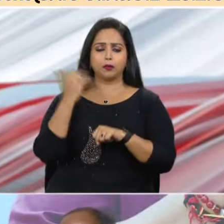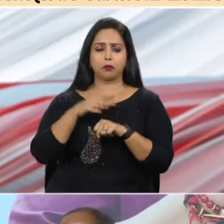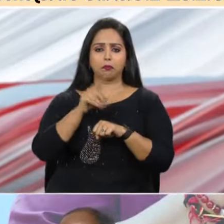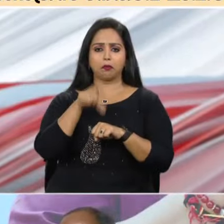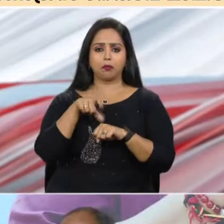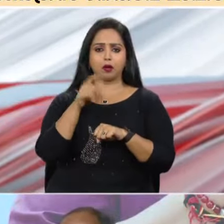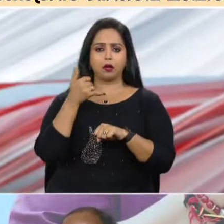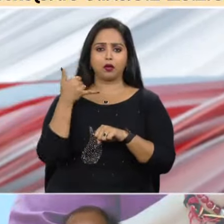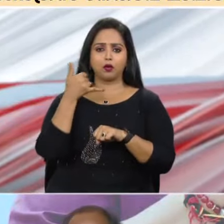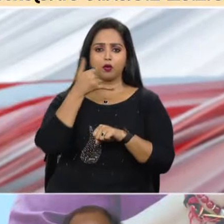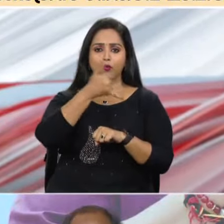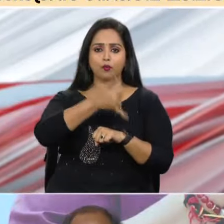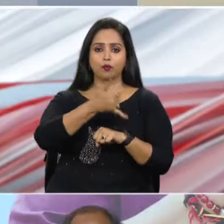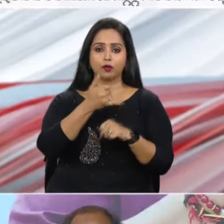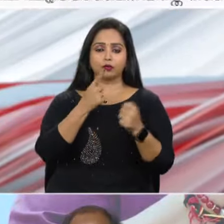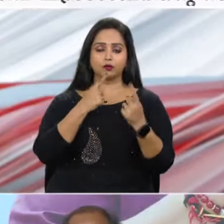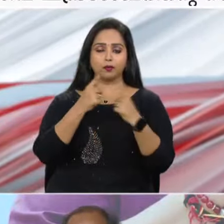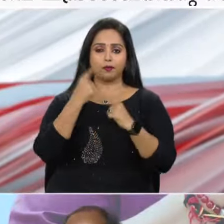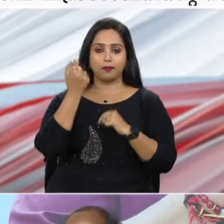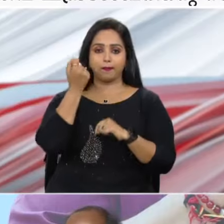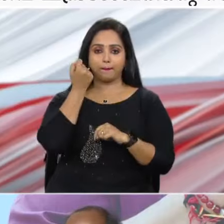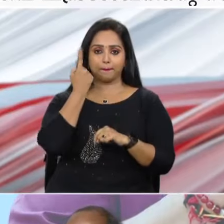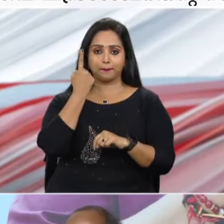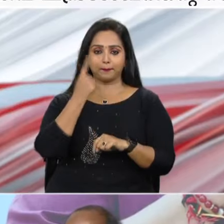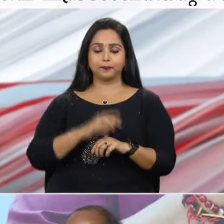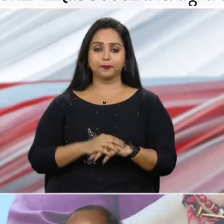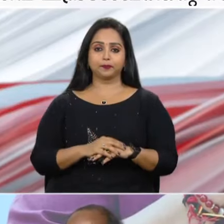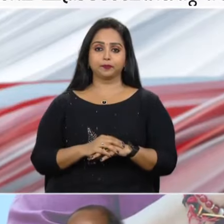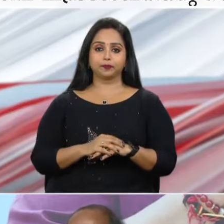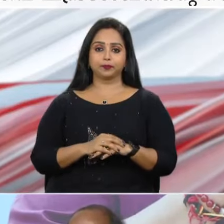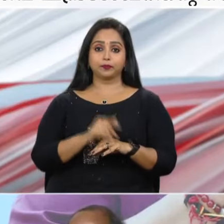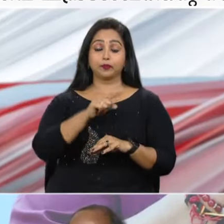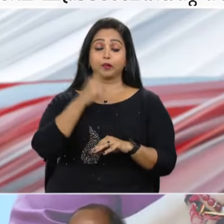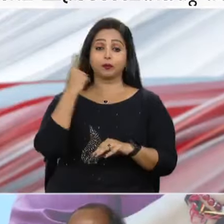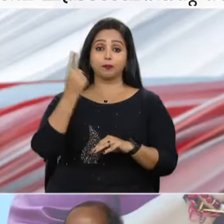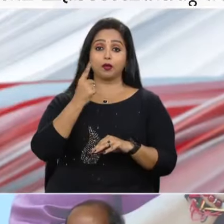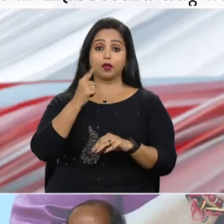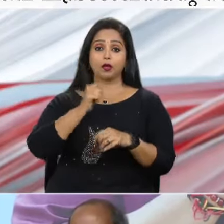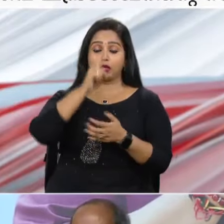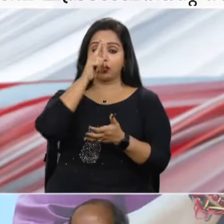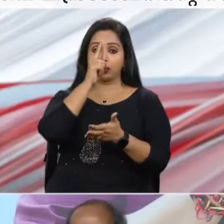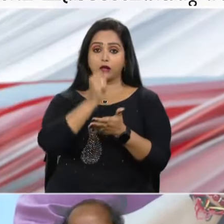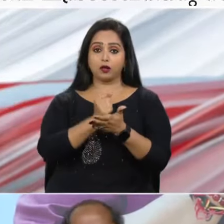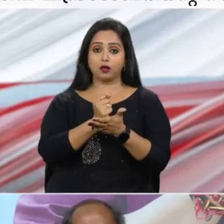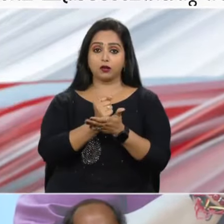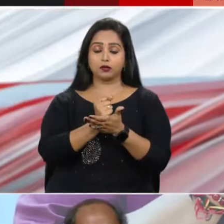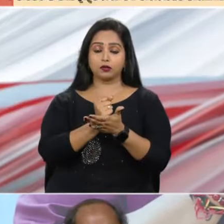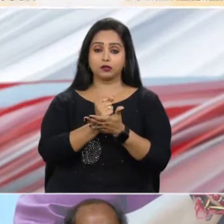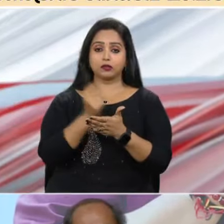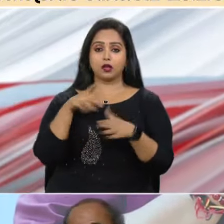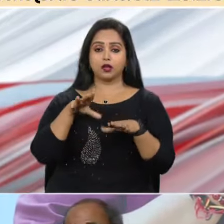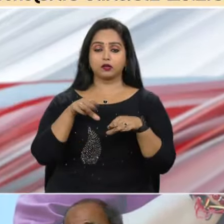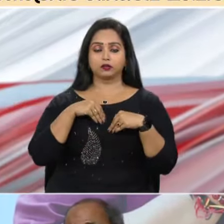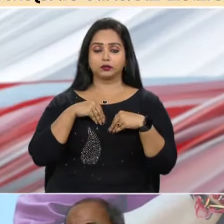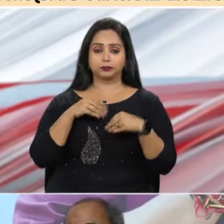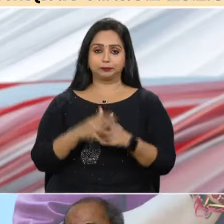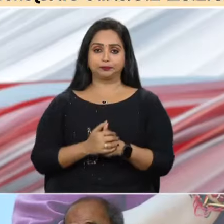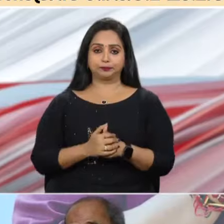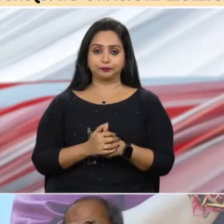ബന്ധപ്പെട്ടപ്പോൾ മനസ്സിലാക്കാൻ കഴിഞ്ഞു. അതുമാത്രമാണ് ഞാൻ ഈ തീരുമാനമെടുക്കുവാൻ കാരണം.